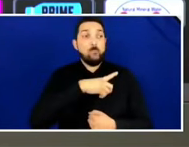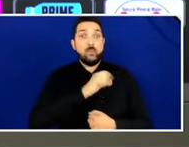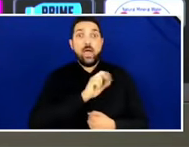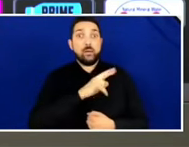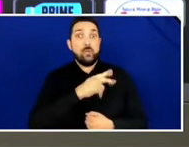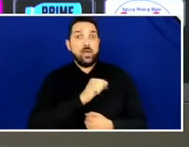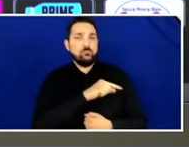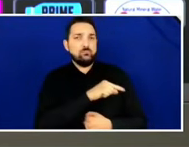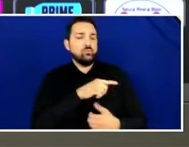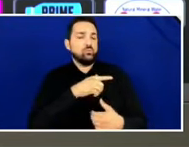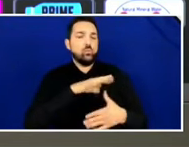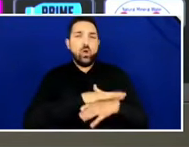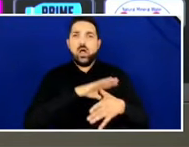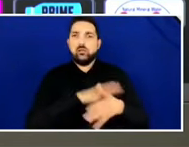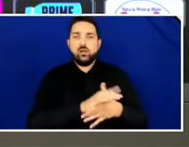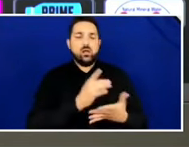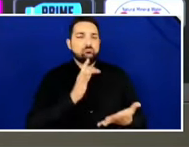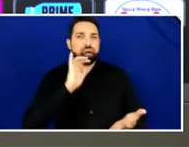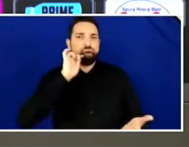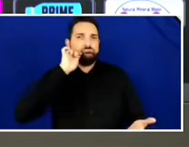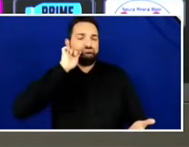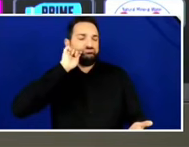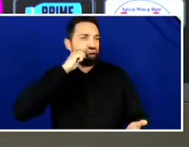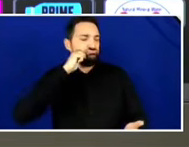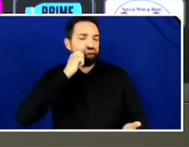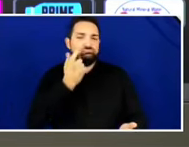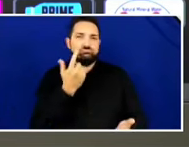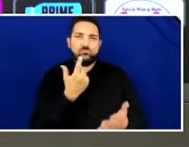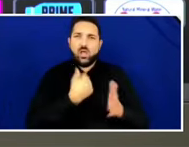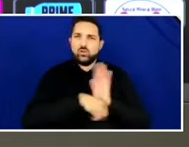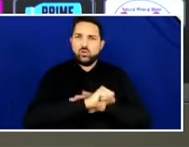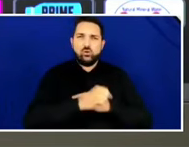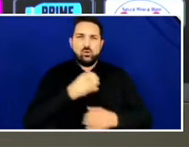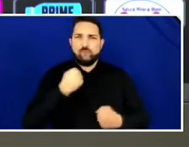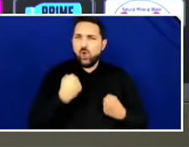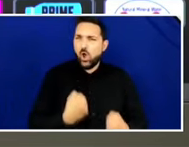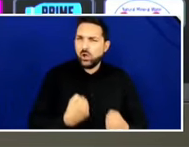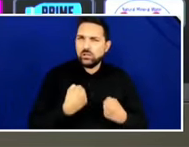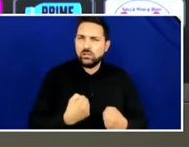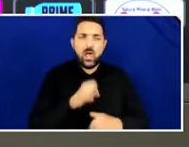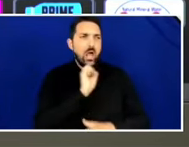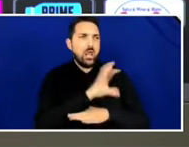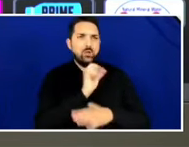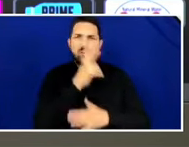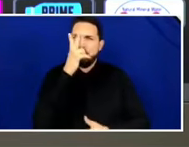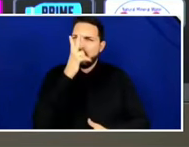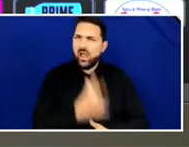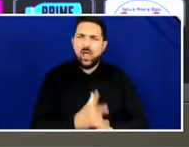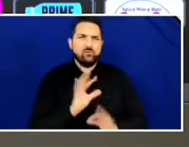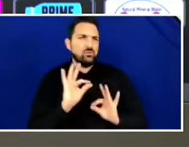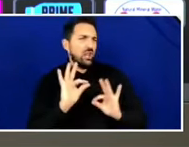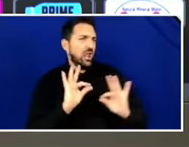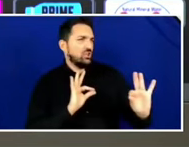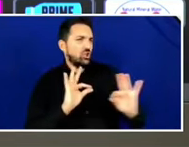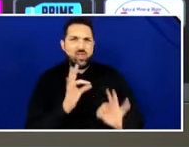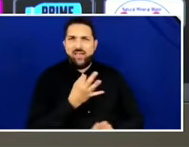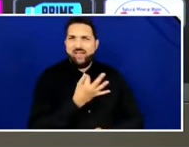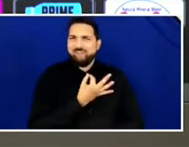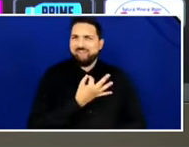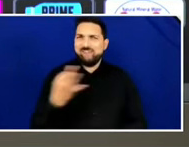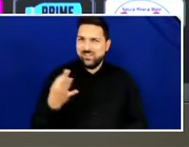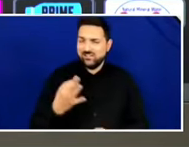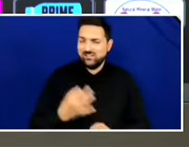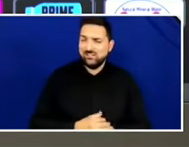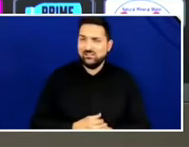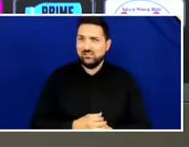giocatori molto interessanti con un allenatore che prepara molto bene le partite una squadra che si